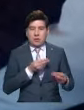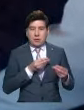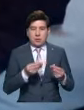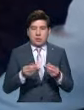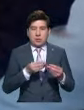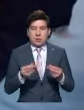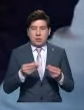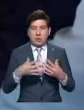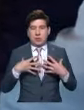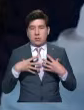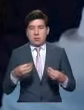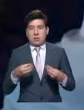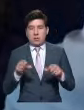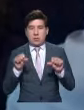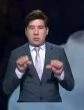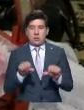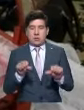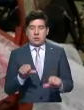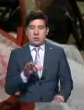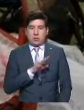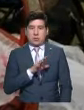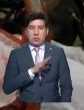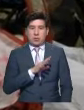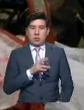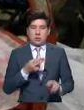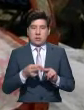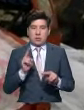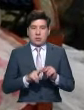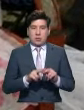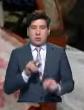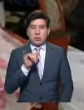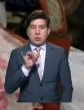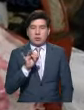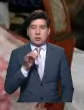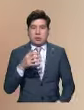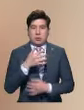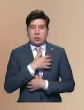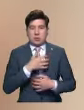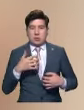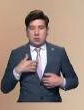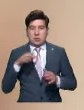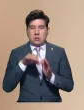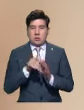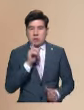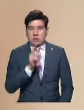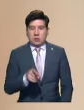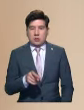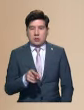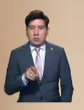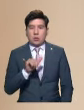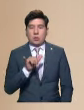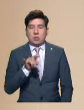денсаулығына айтарлықтай зиян тигізеді дейді мамандар. Сондай-ақ бұл улы өсімдікті мал жемейтін көрінеді. Улығы